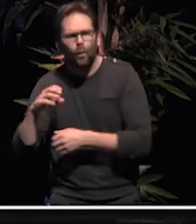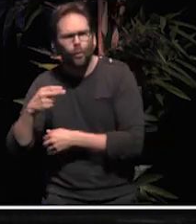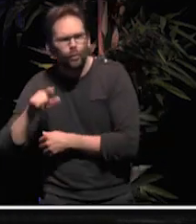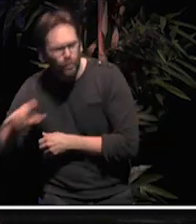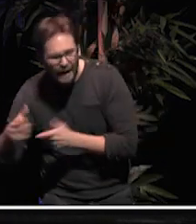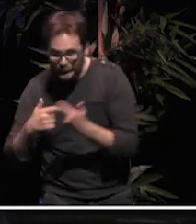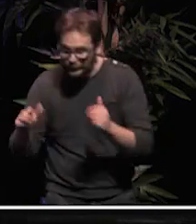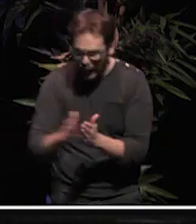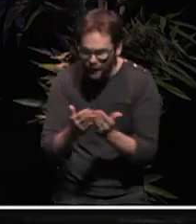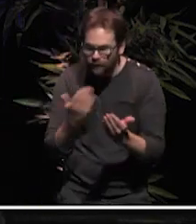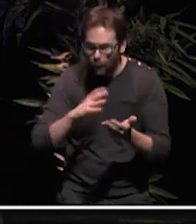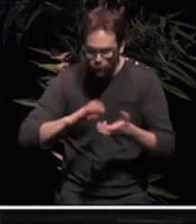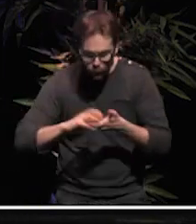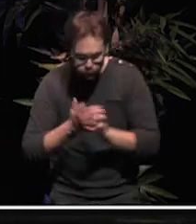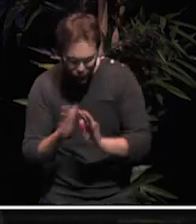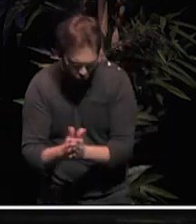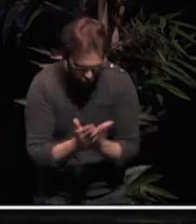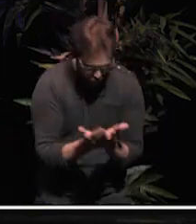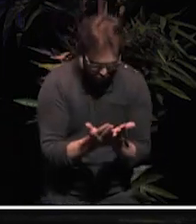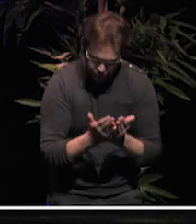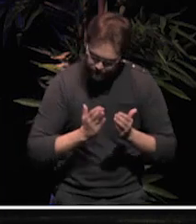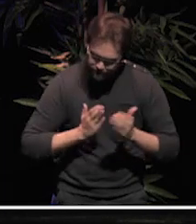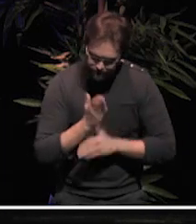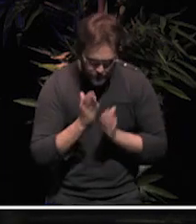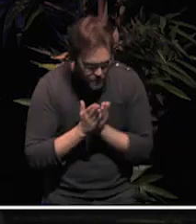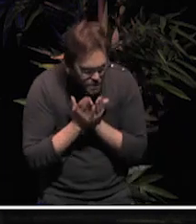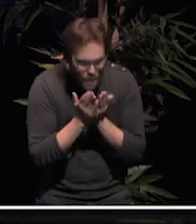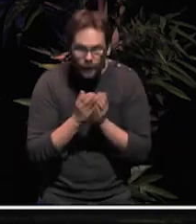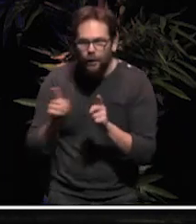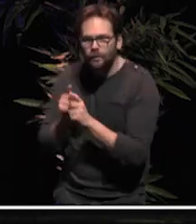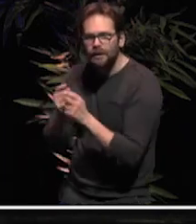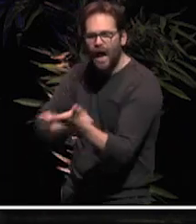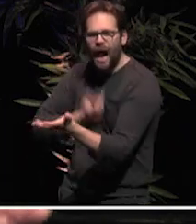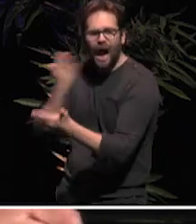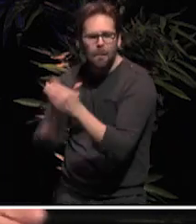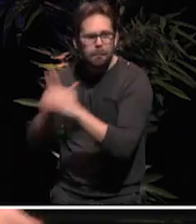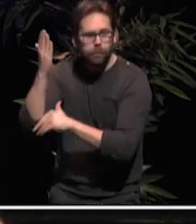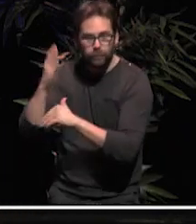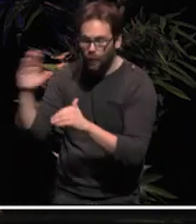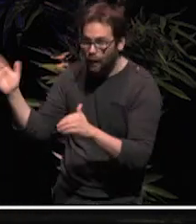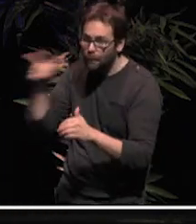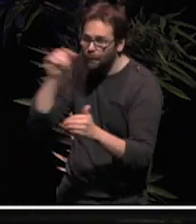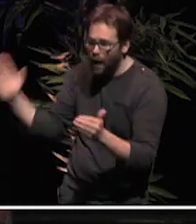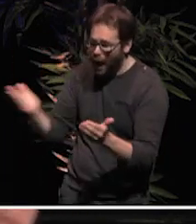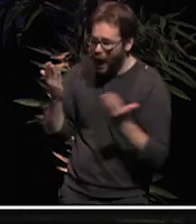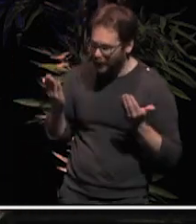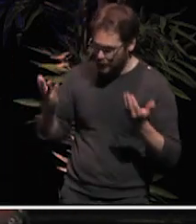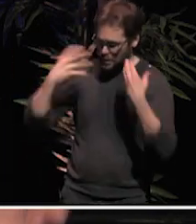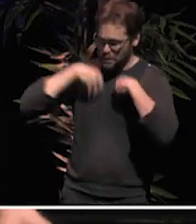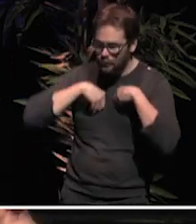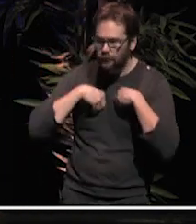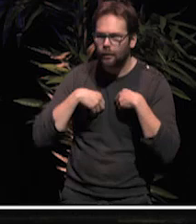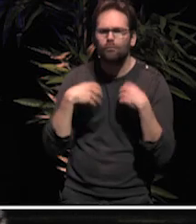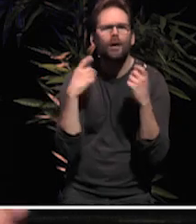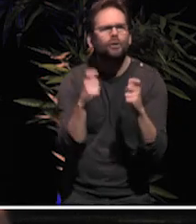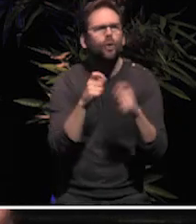Chardin. Donc le dépassement intellectuel par ma mère, le dépassement de créatif par mon père. J'avais une chance extraordinaire quand je revenais de l'école à